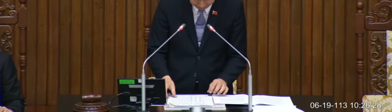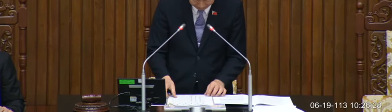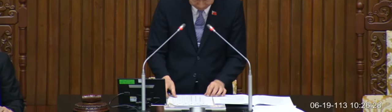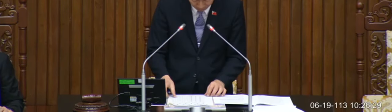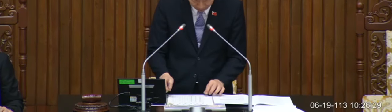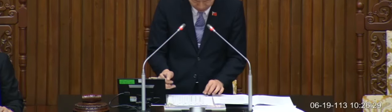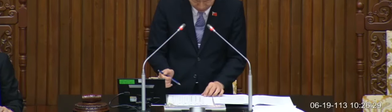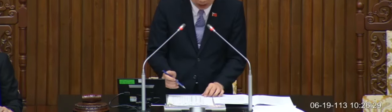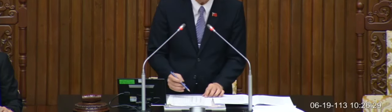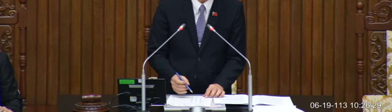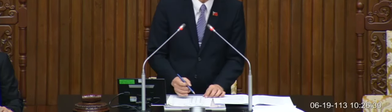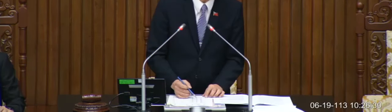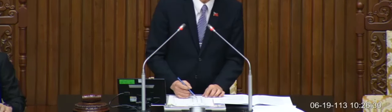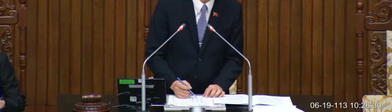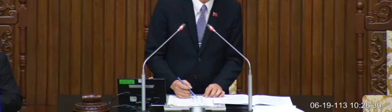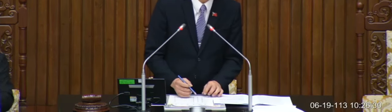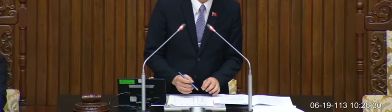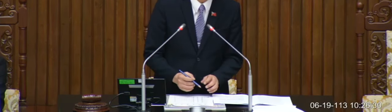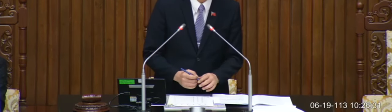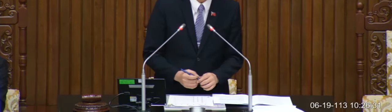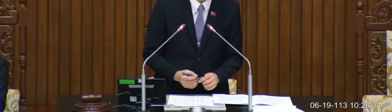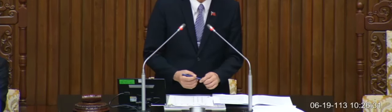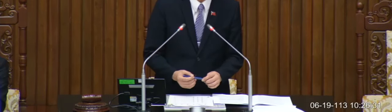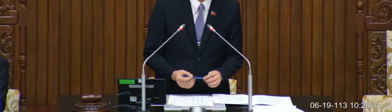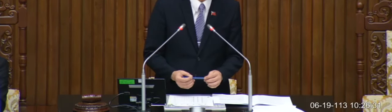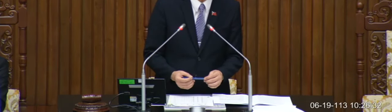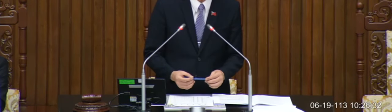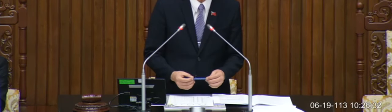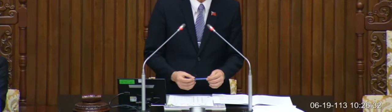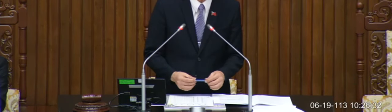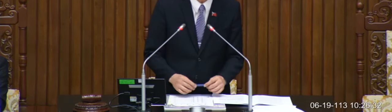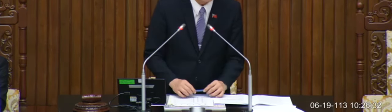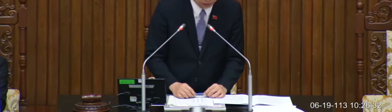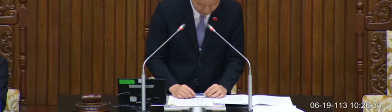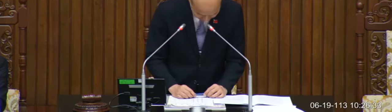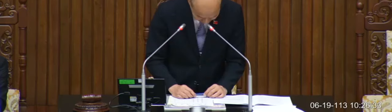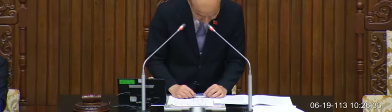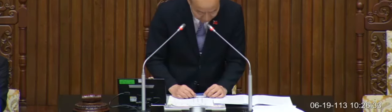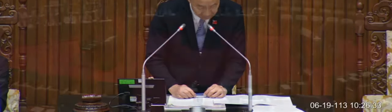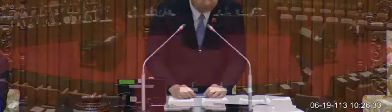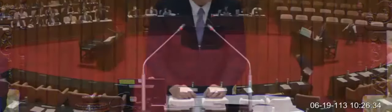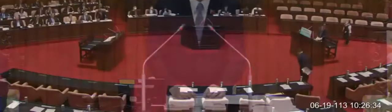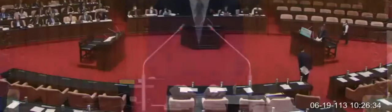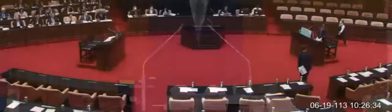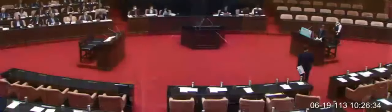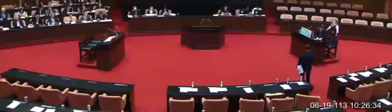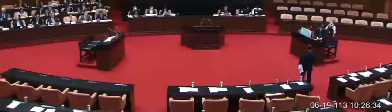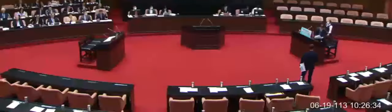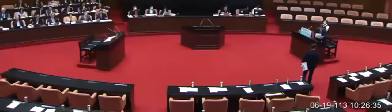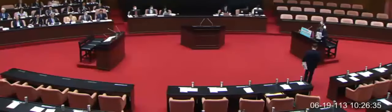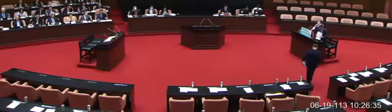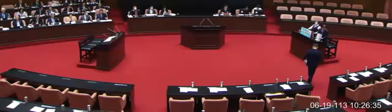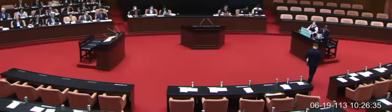接下来，我们请登记第六号钟嘉宾委员质询。